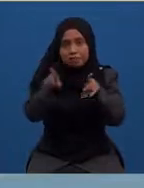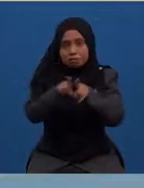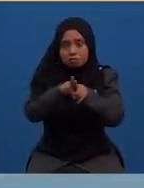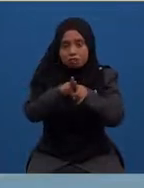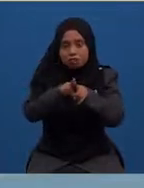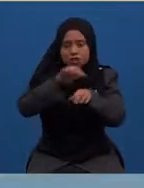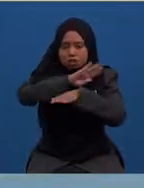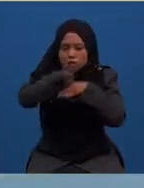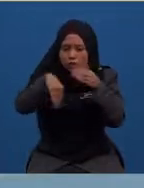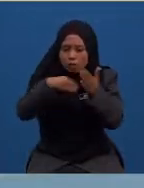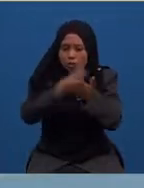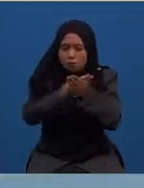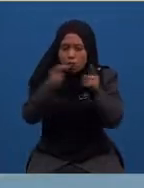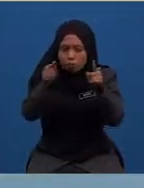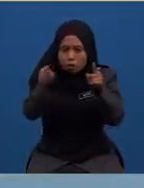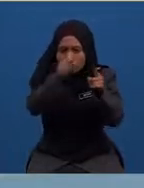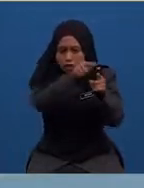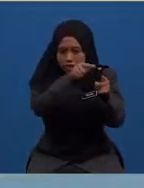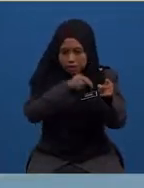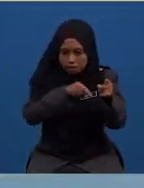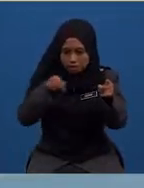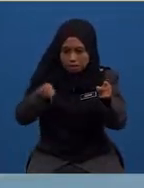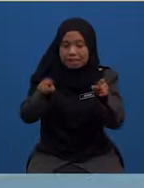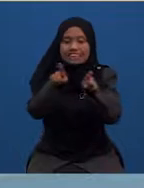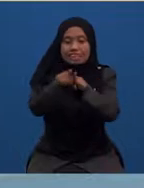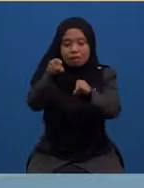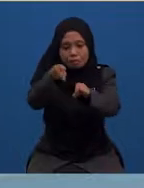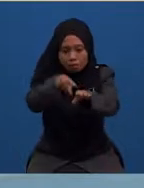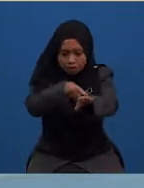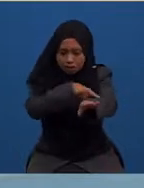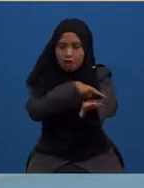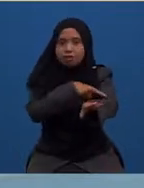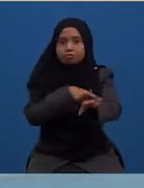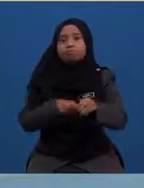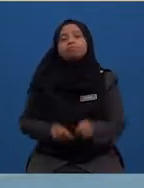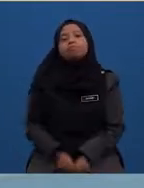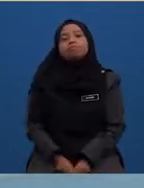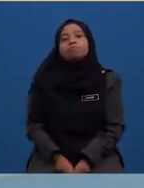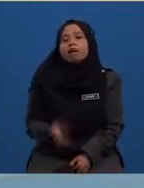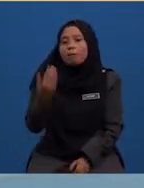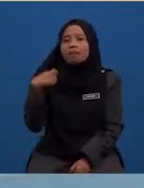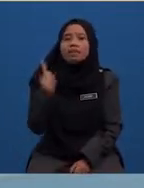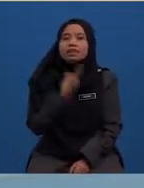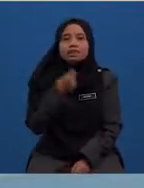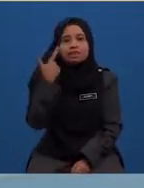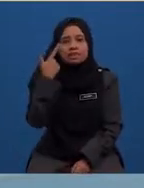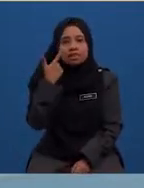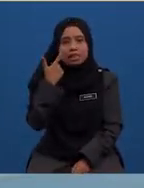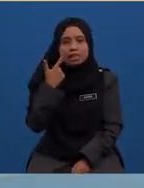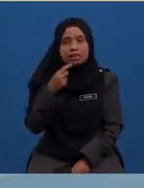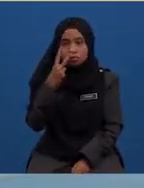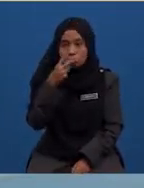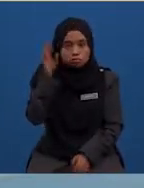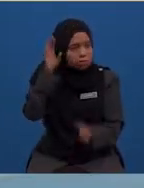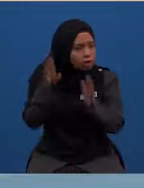keseluruhan sisinya adalah sama panjang. Jelas ya, murid-murid? Mari kita lihat gambar-gambar di sekeliling